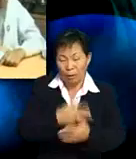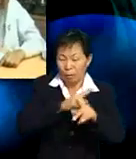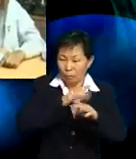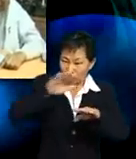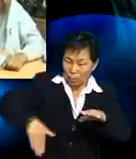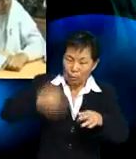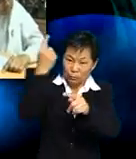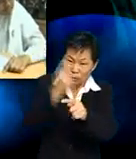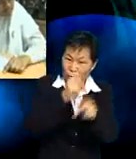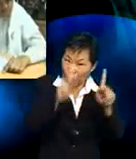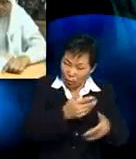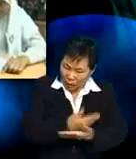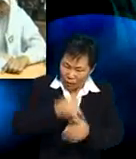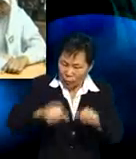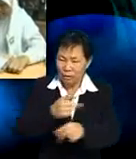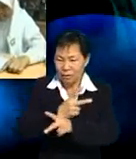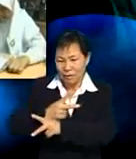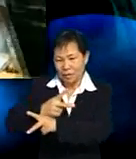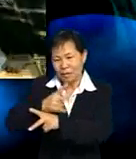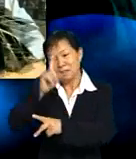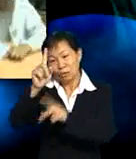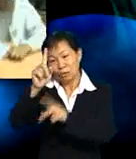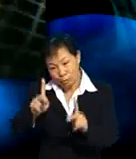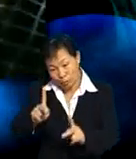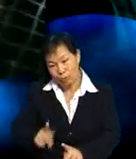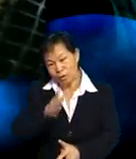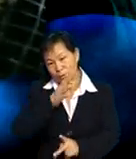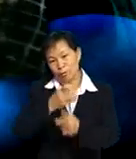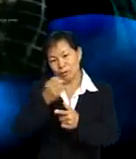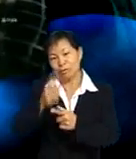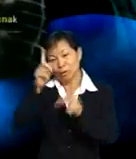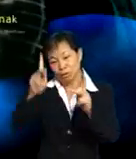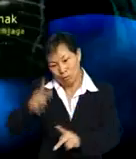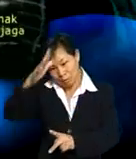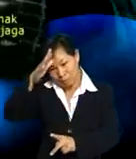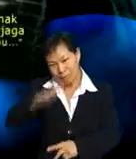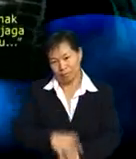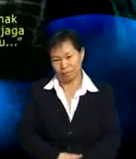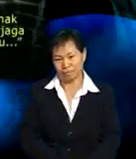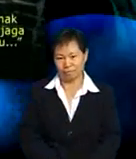10 orang anak boleh menjaga seorang ibu ataupun seorang bapa.